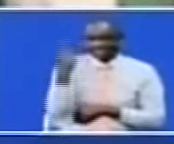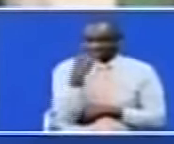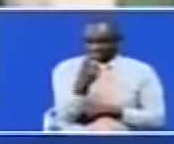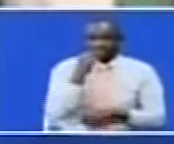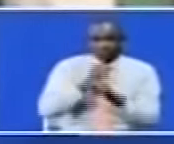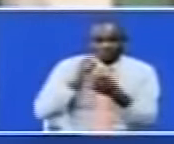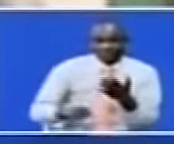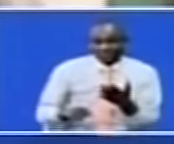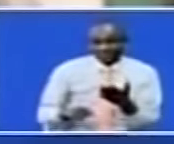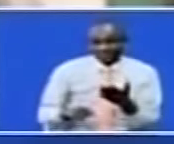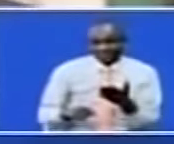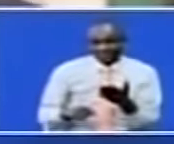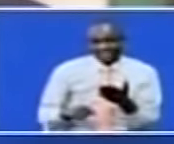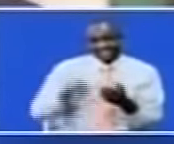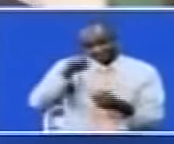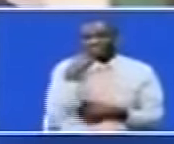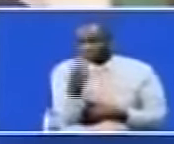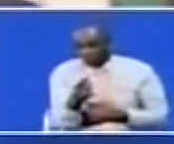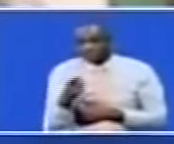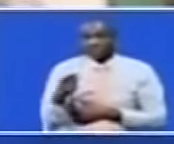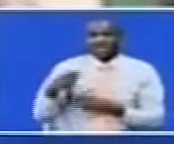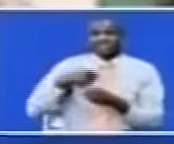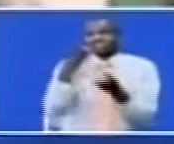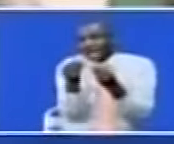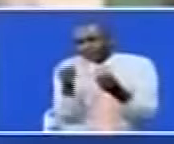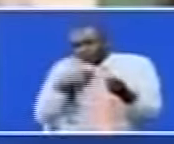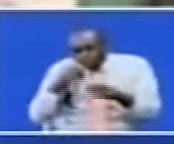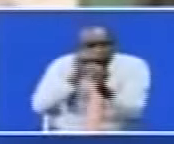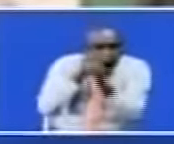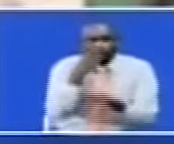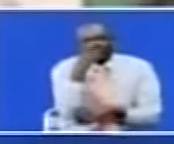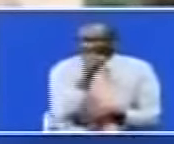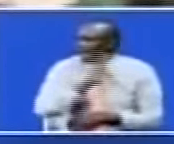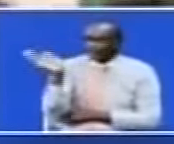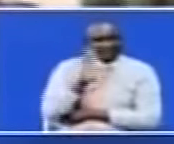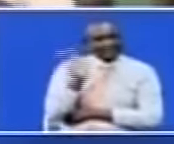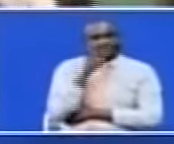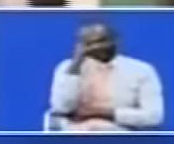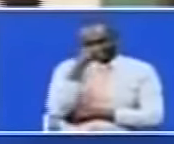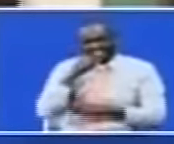wao. Sio kusema atilete sambo ati 20. No.